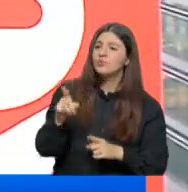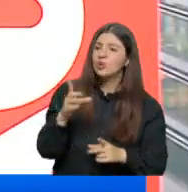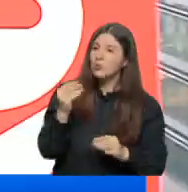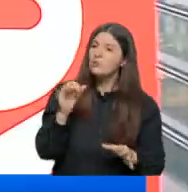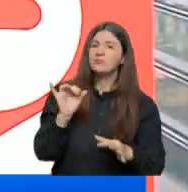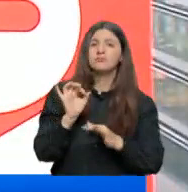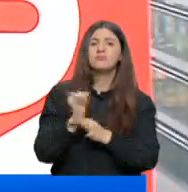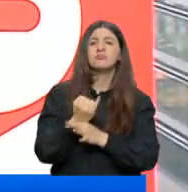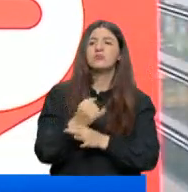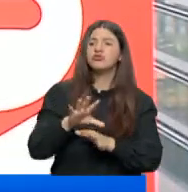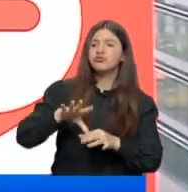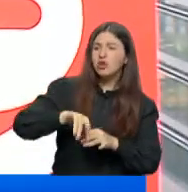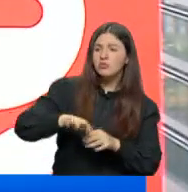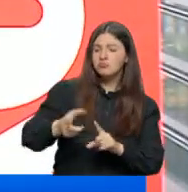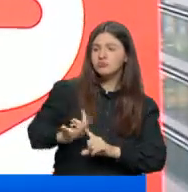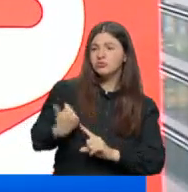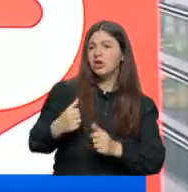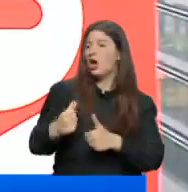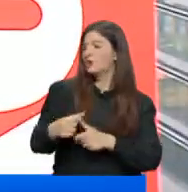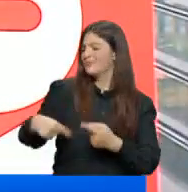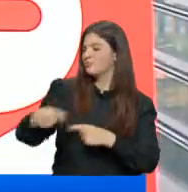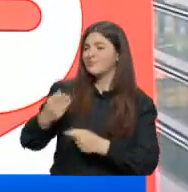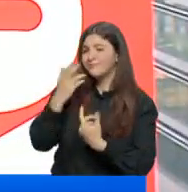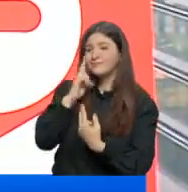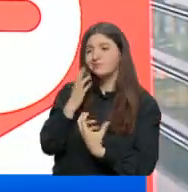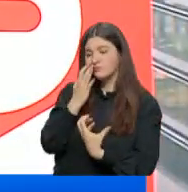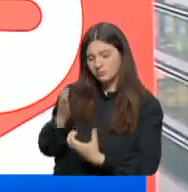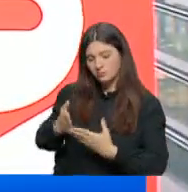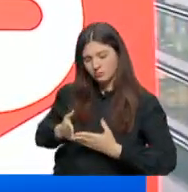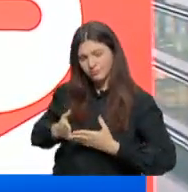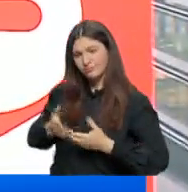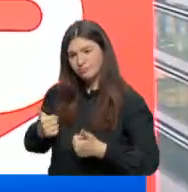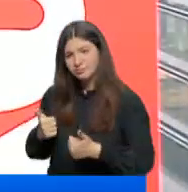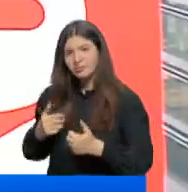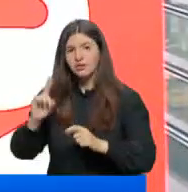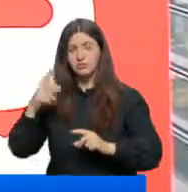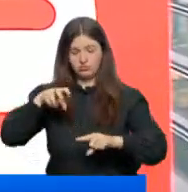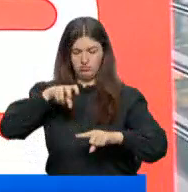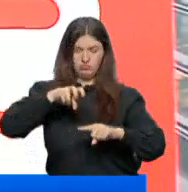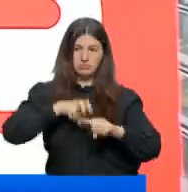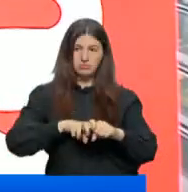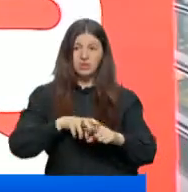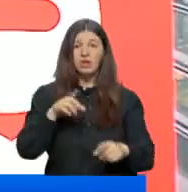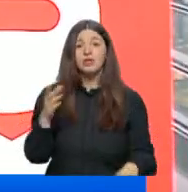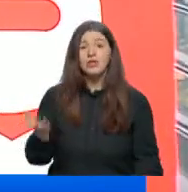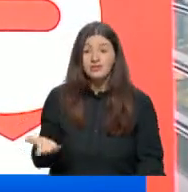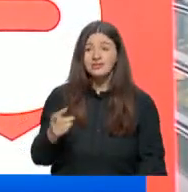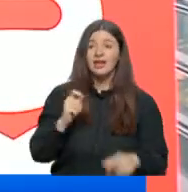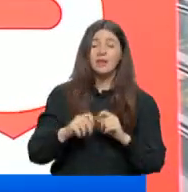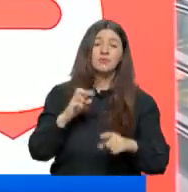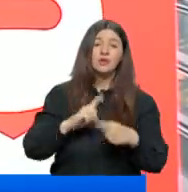çok becerikli. Çalma, çırpma, eş dostu zengin etme, gemiyi yürütme, iktidar koltuğunda oturma. Dolayısıyla